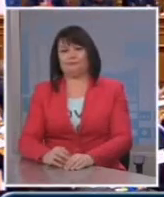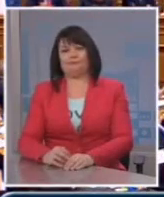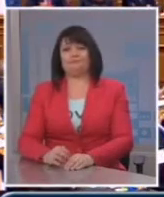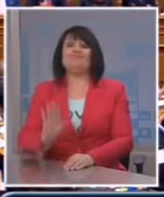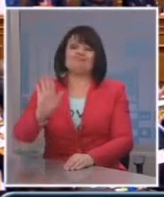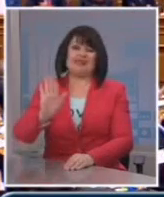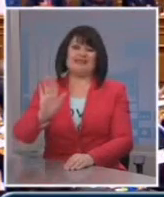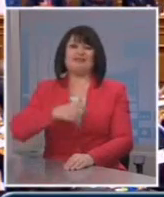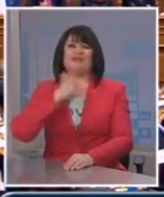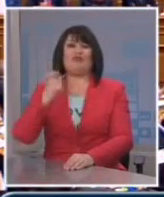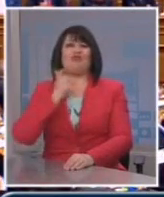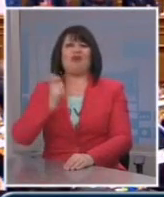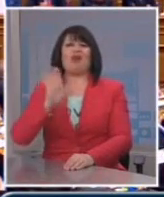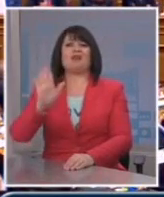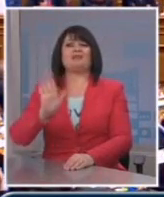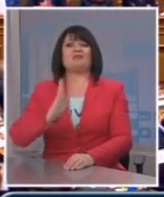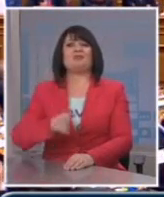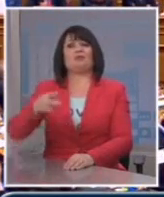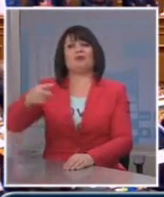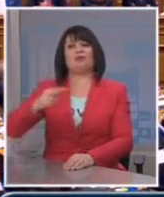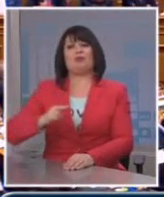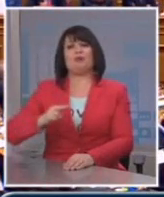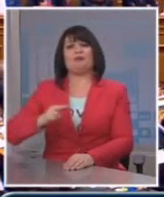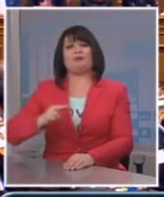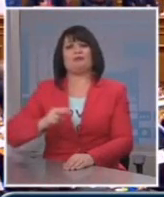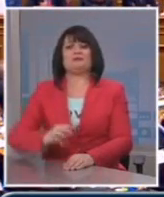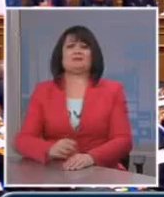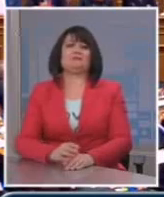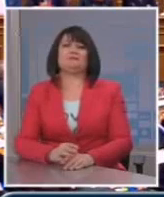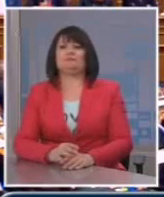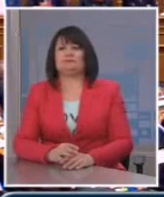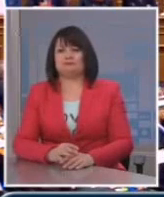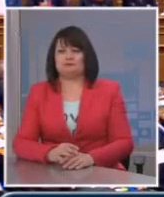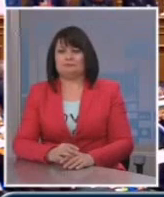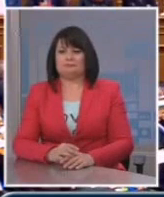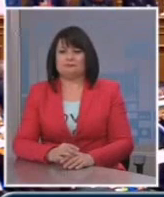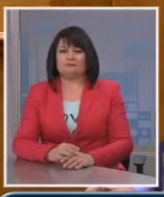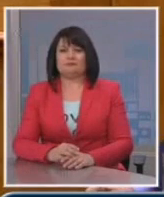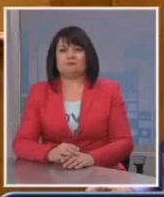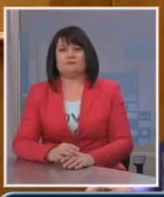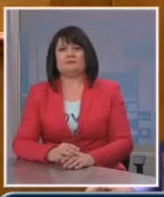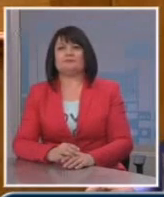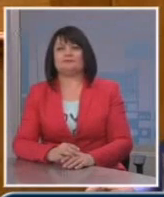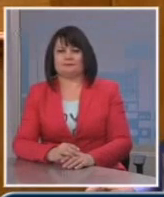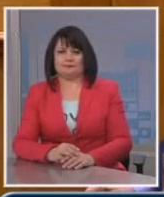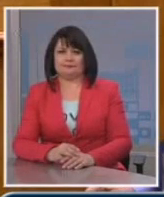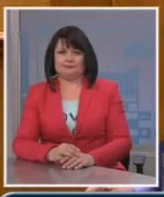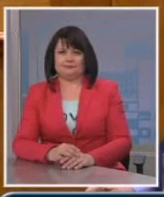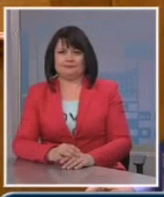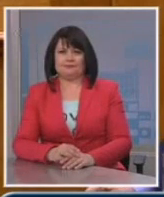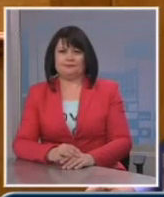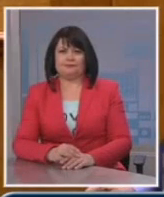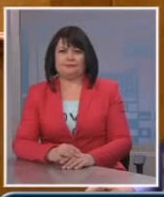Εντάξει, κύριε Μητσοτάκη, μπορείτε να απαντήσετε στην αν θέλετε μπορείτε να έχετε και δευτερολογία.